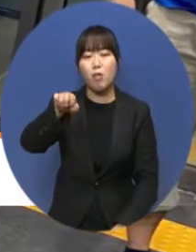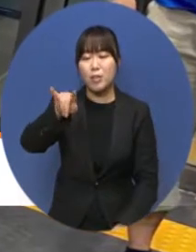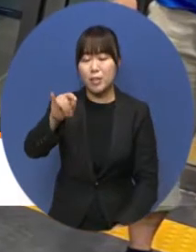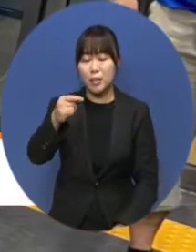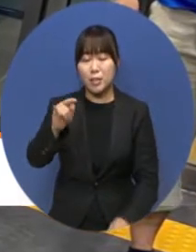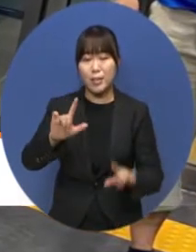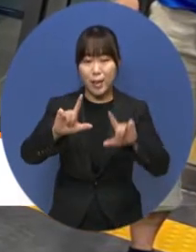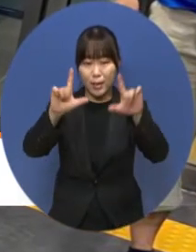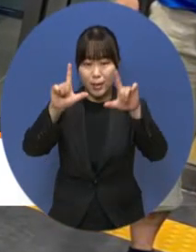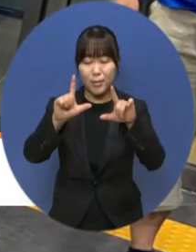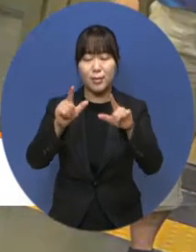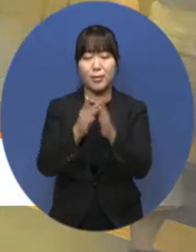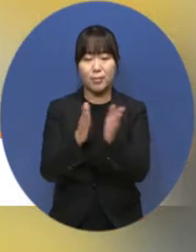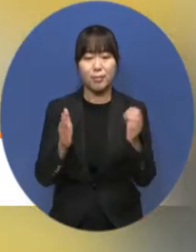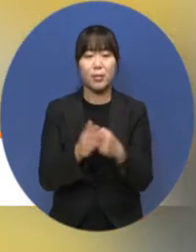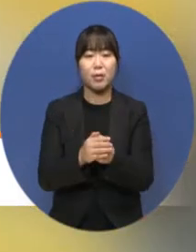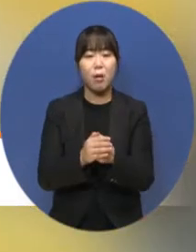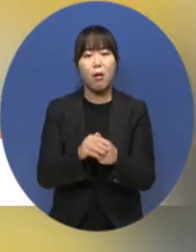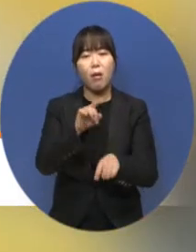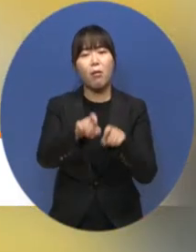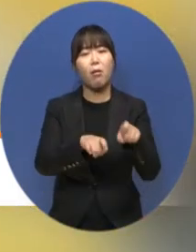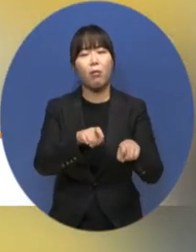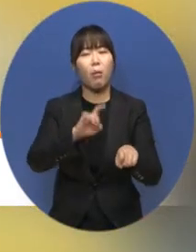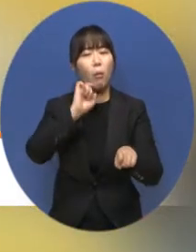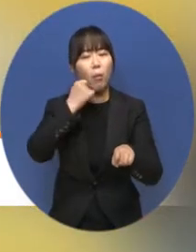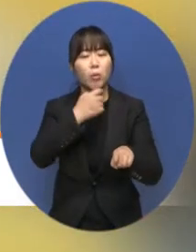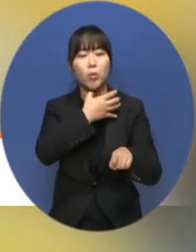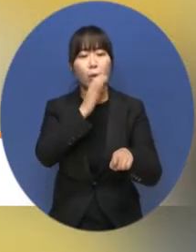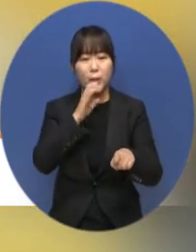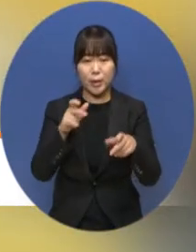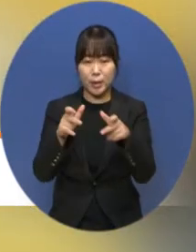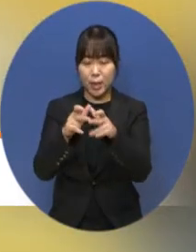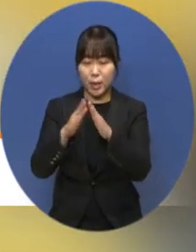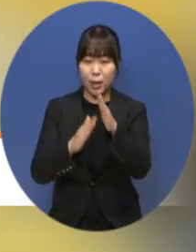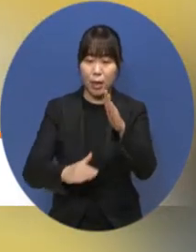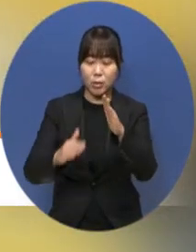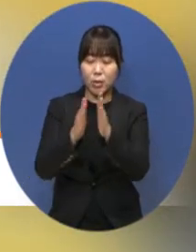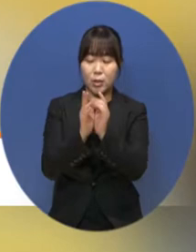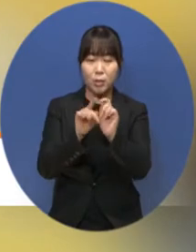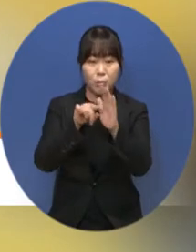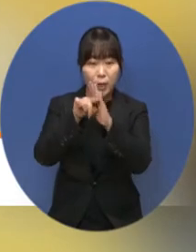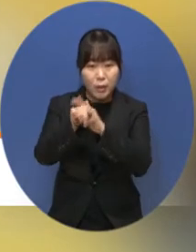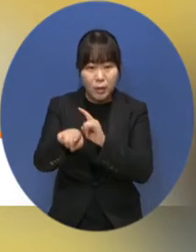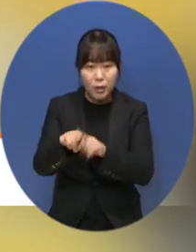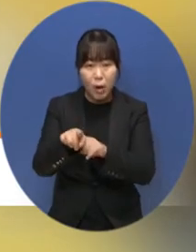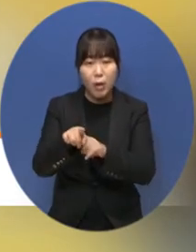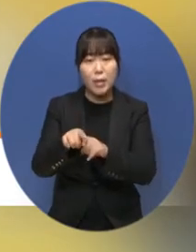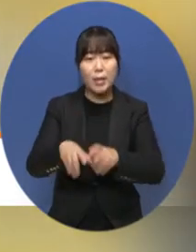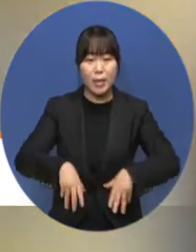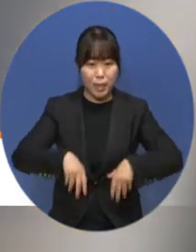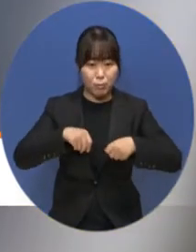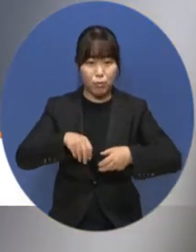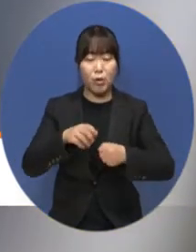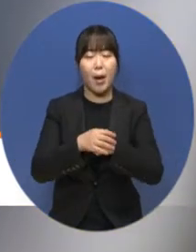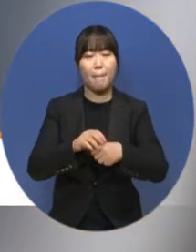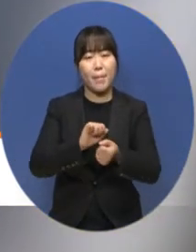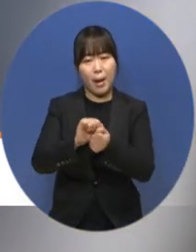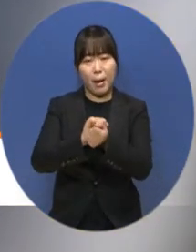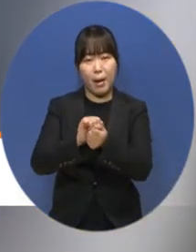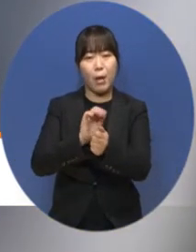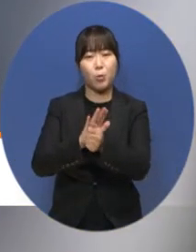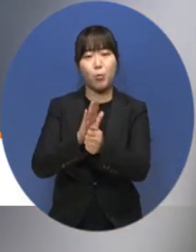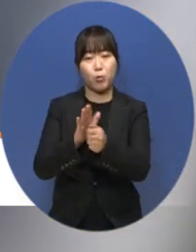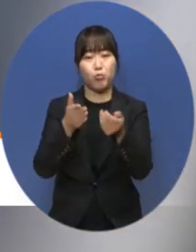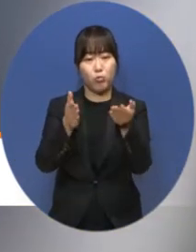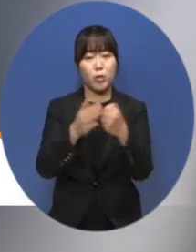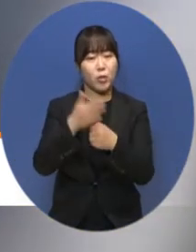실시했습니다. 이 행사는 거동이 불편한 노인과 장애인 가정을 직접 찾아가 이불 수거와 빨래 등을 해주는